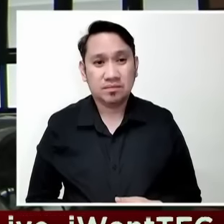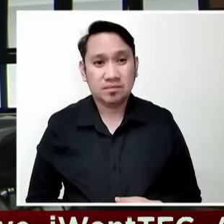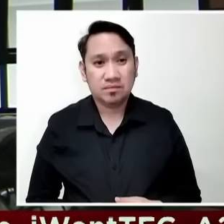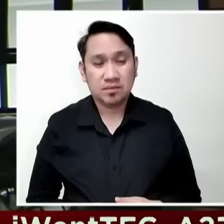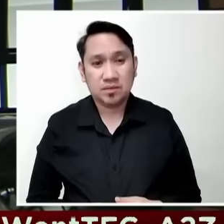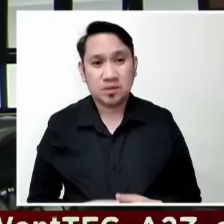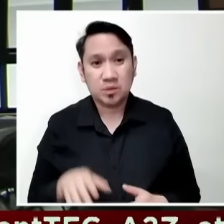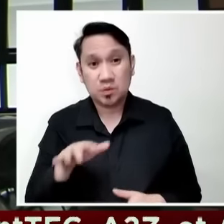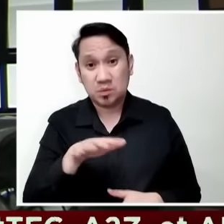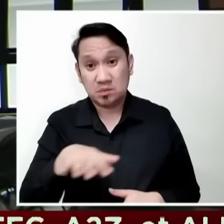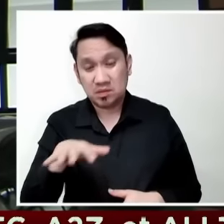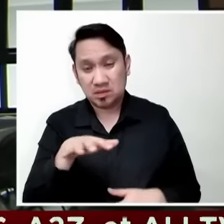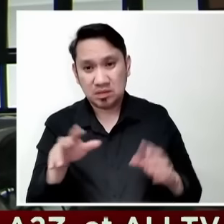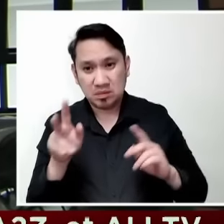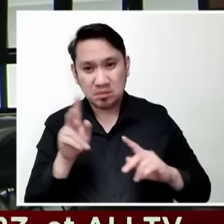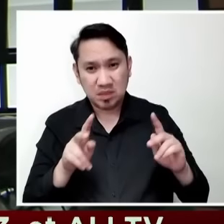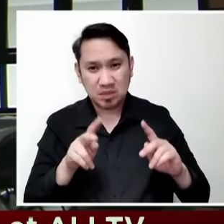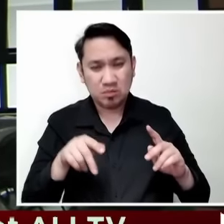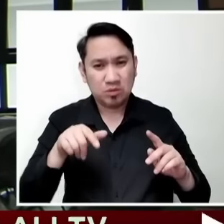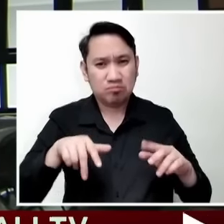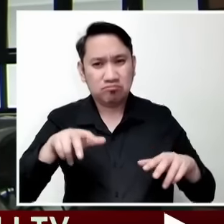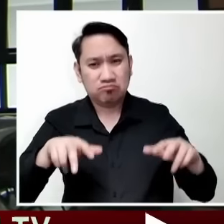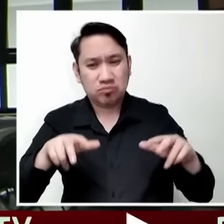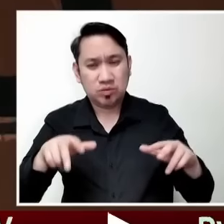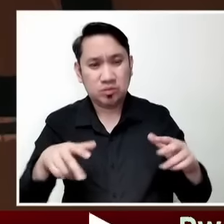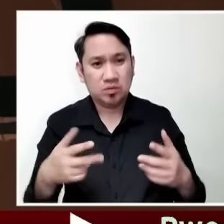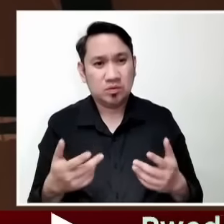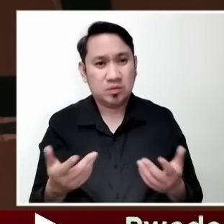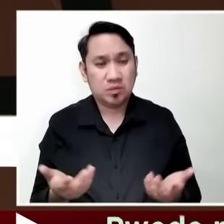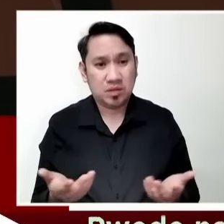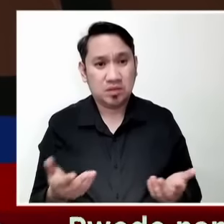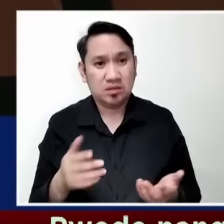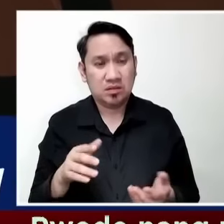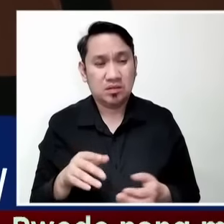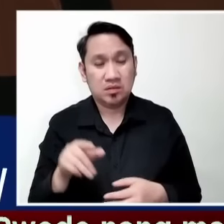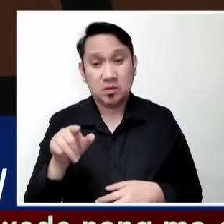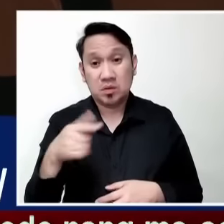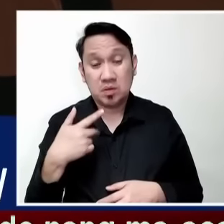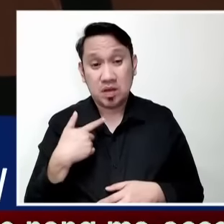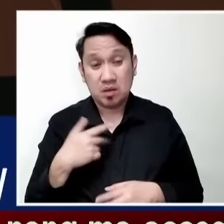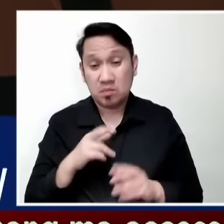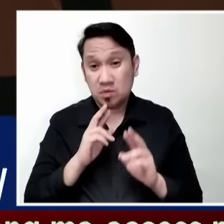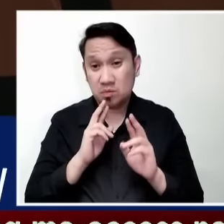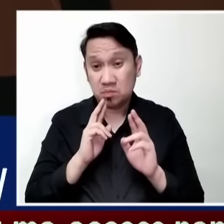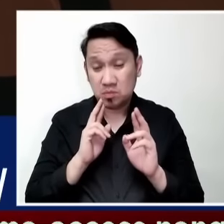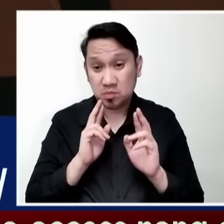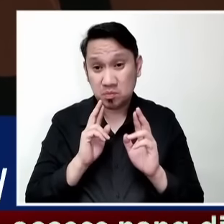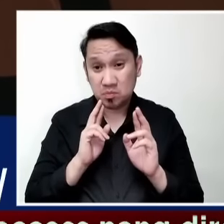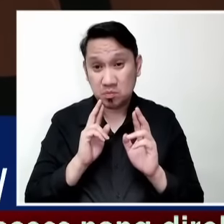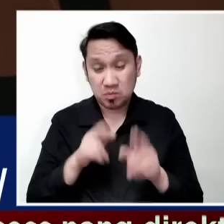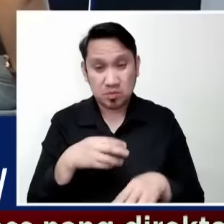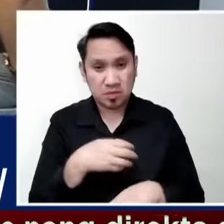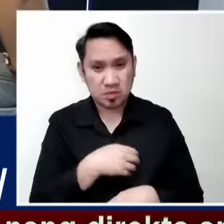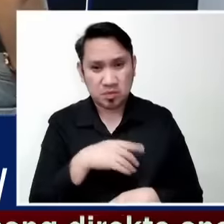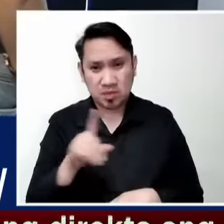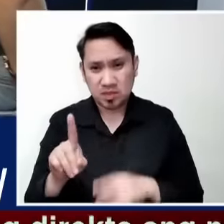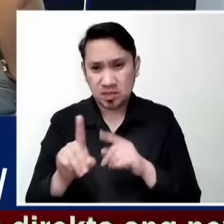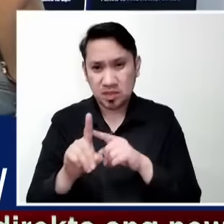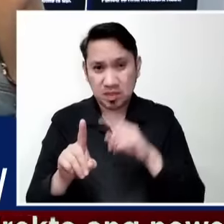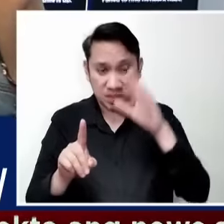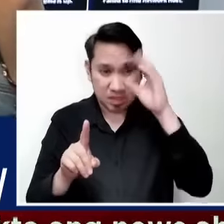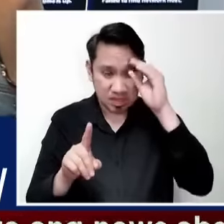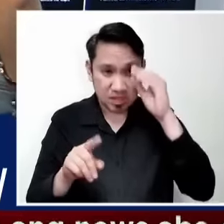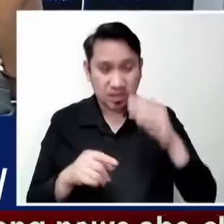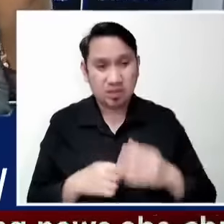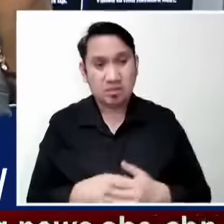Nabulabog ang mga residente ng Barangay Sembo sa Taguig nitong Miyerkules matapos rumesponde ang otoridad sa isang lalaki na nag-amok. Sabi